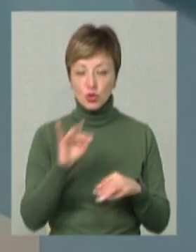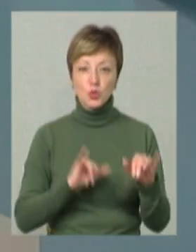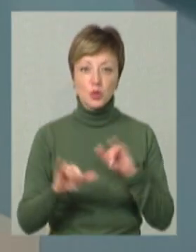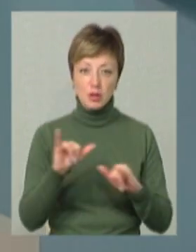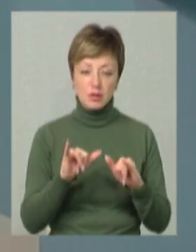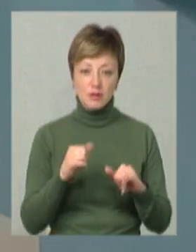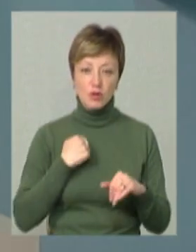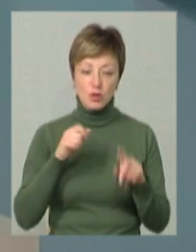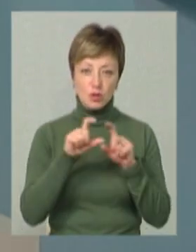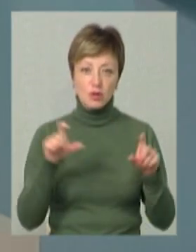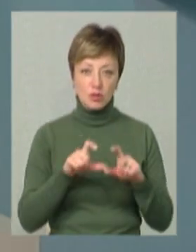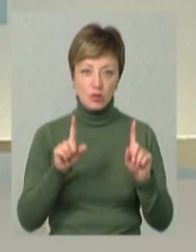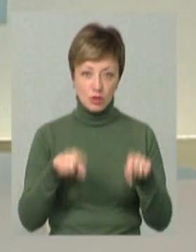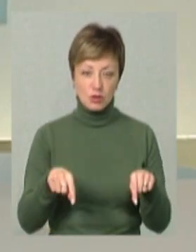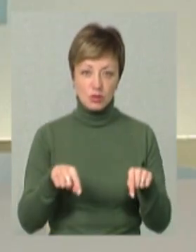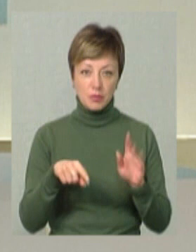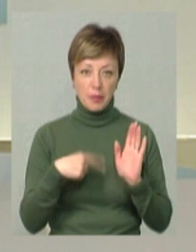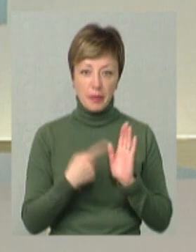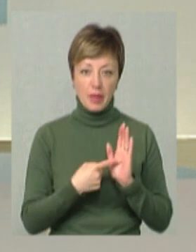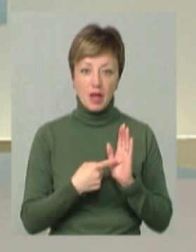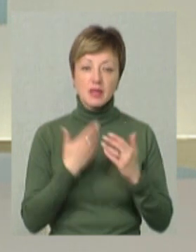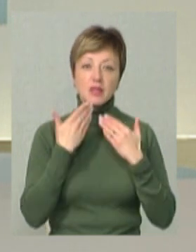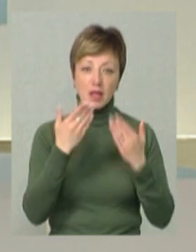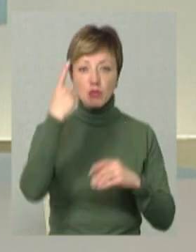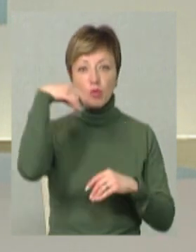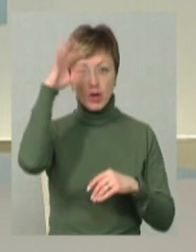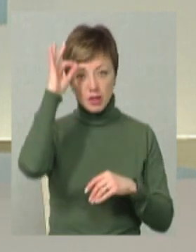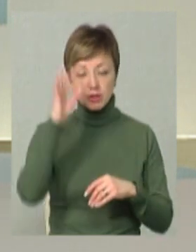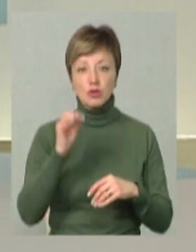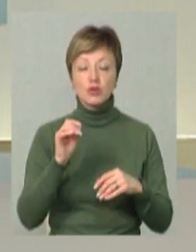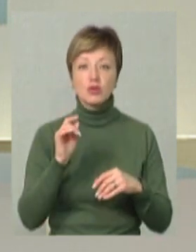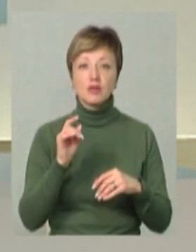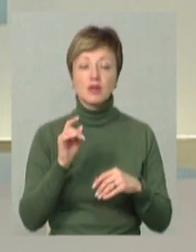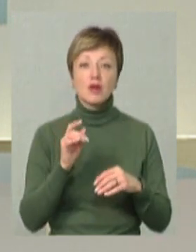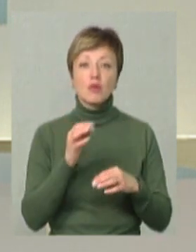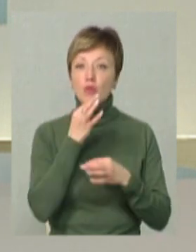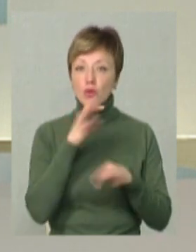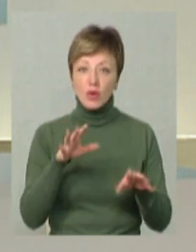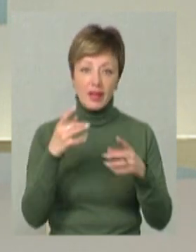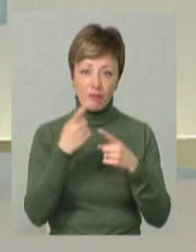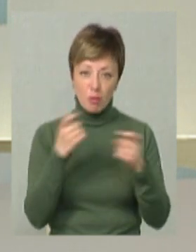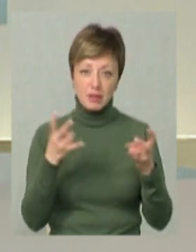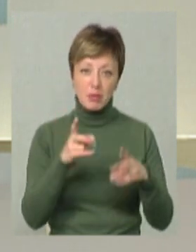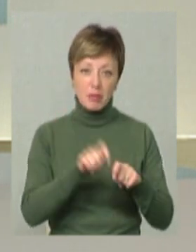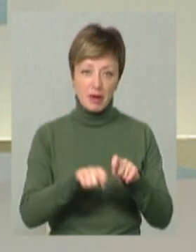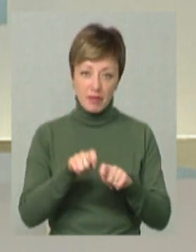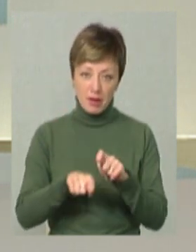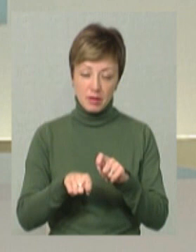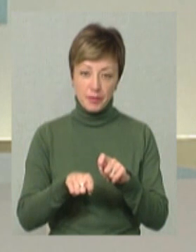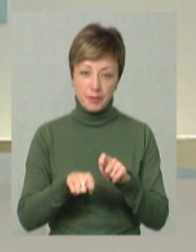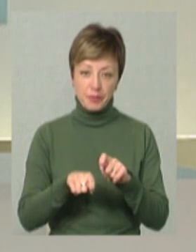до військових установ теж варто? Звертатися до поліції, тому що, ну, звісно, будь-яку інформацію треба перевіряти.